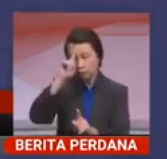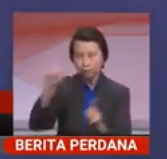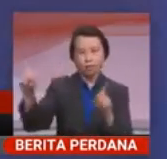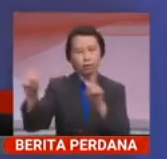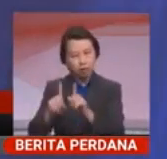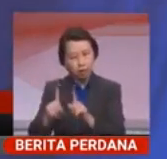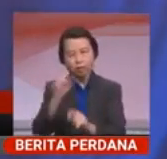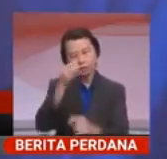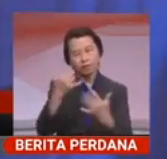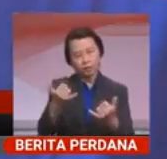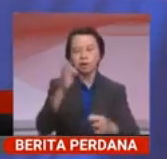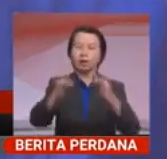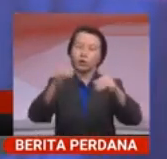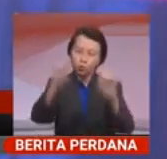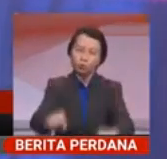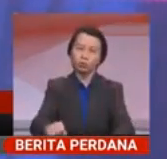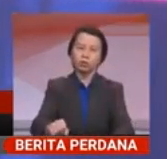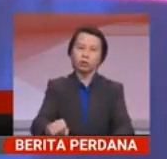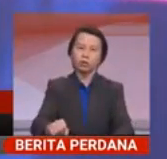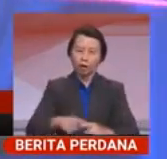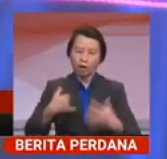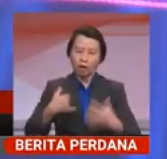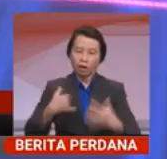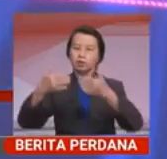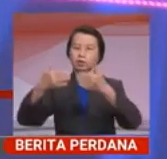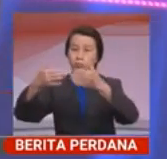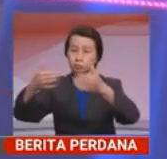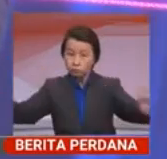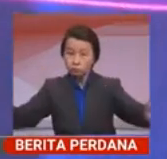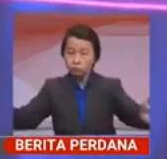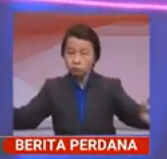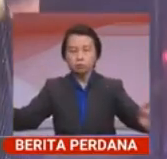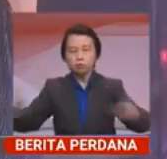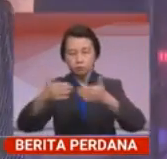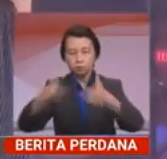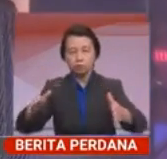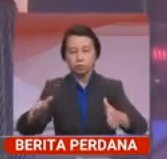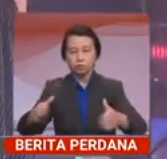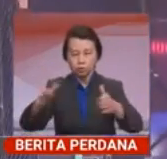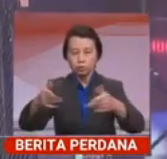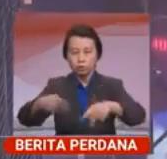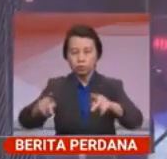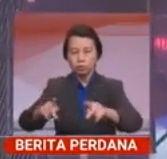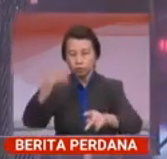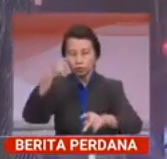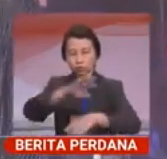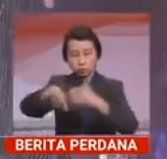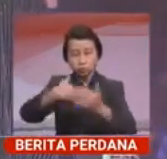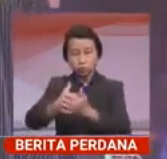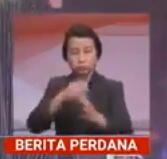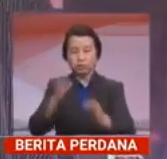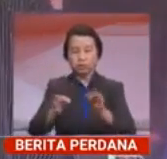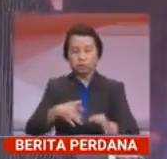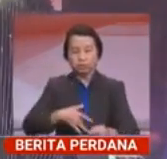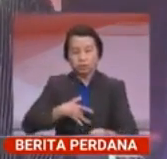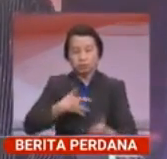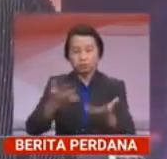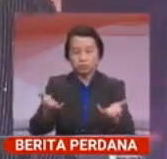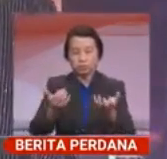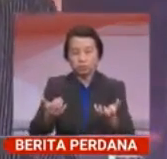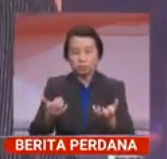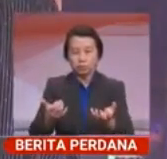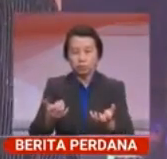kalau kalau bolehlah Daniel membuka apa buka peluang kepada semua. Kalau rasa nak